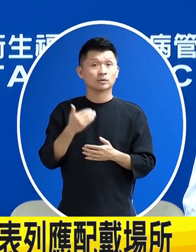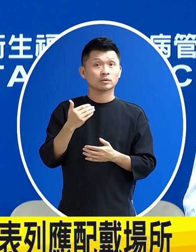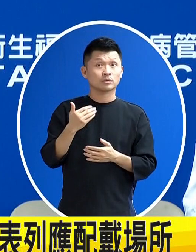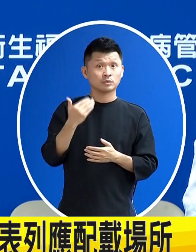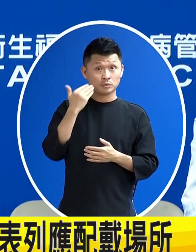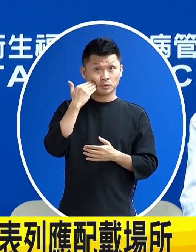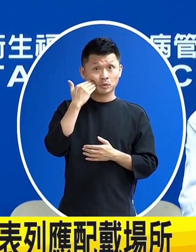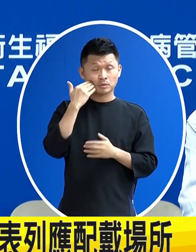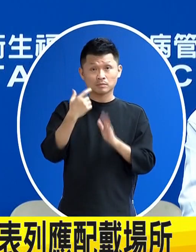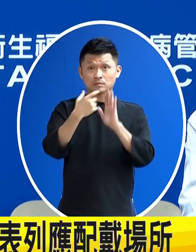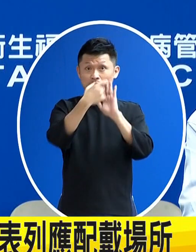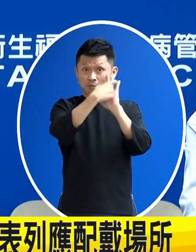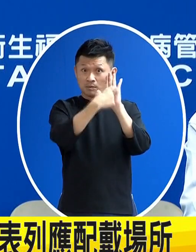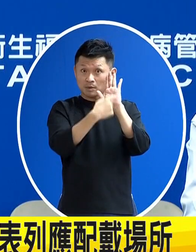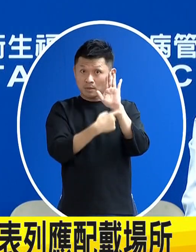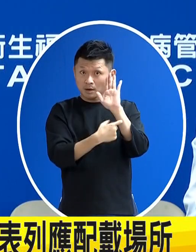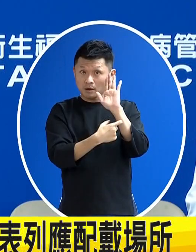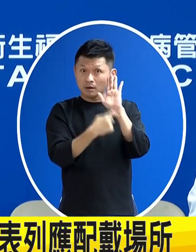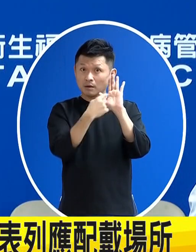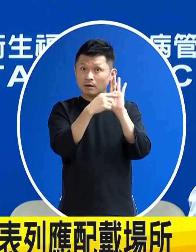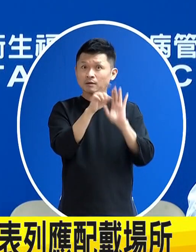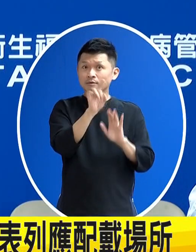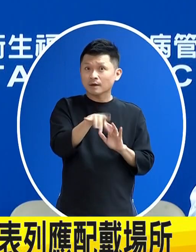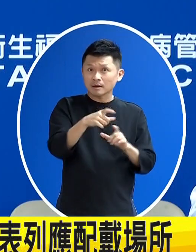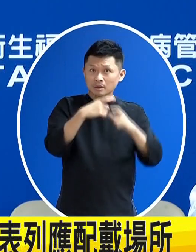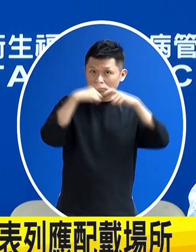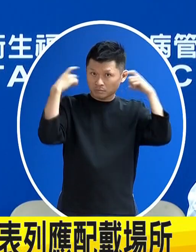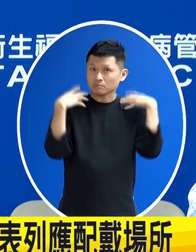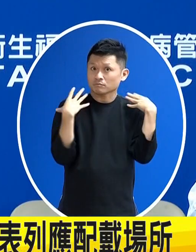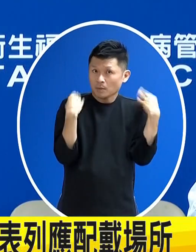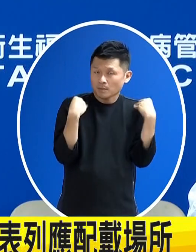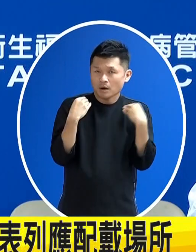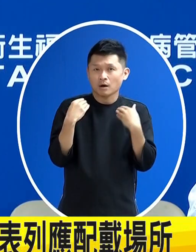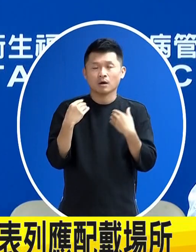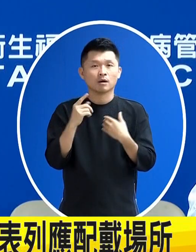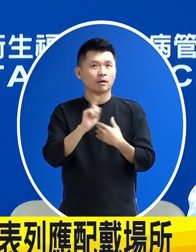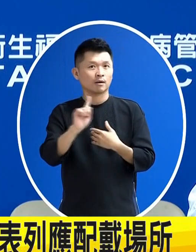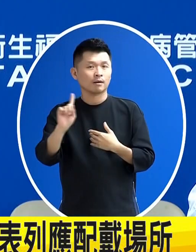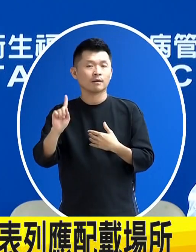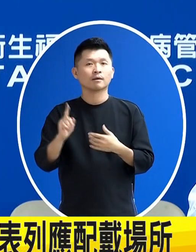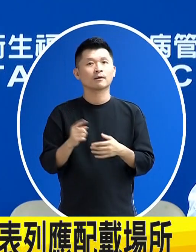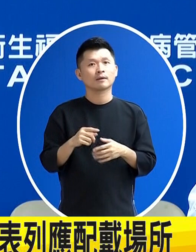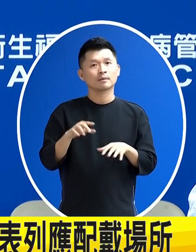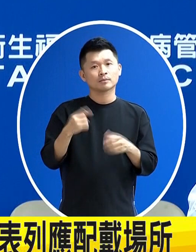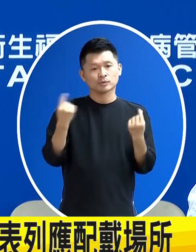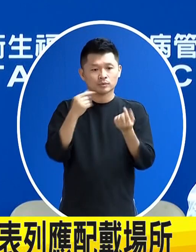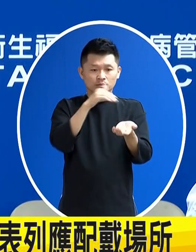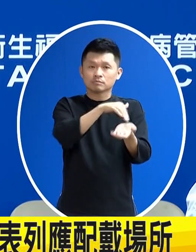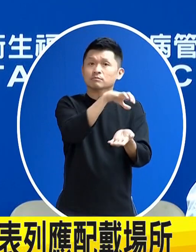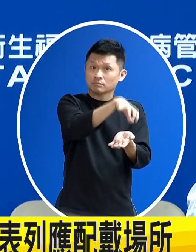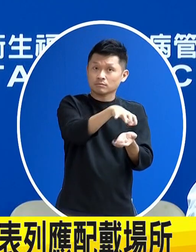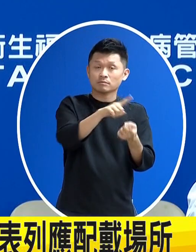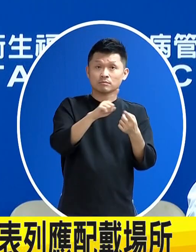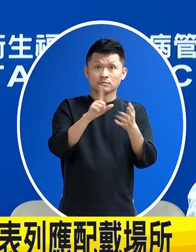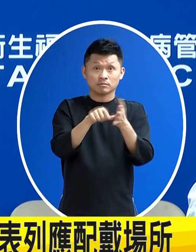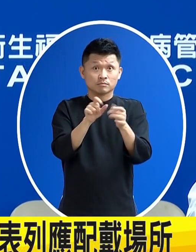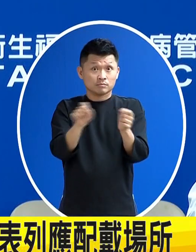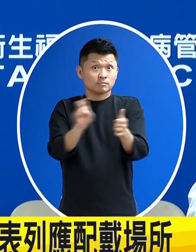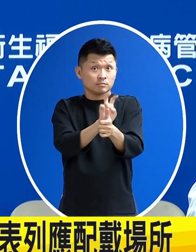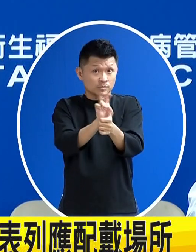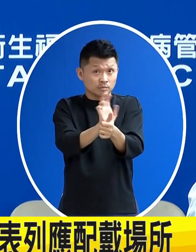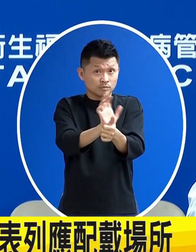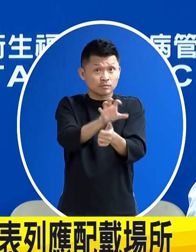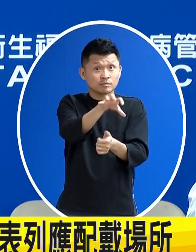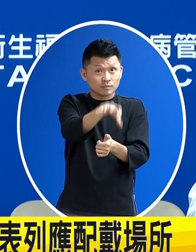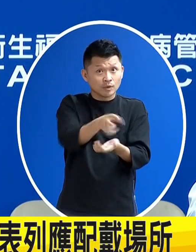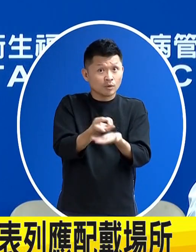面表列的时候是哪些场所要哈。那我们初步想到，当然像医院呐、哈，长照的这个